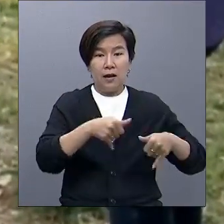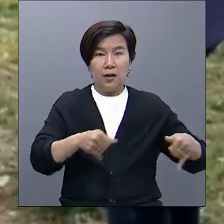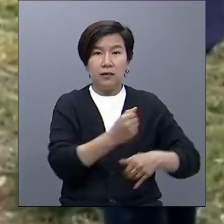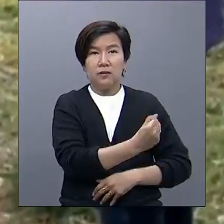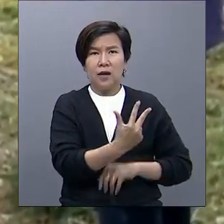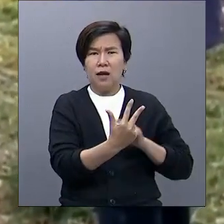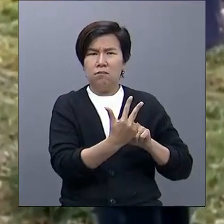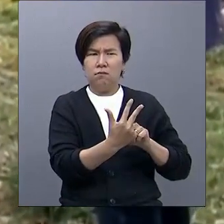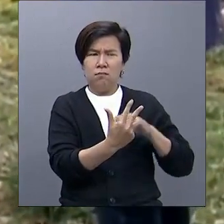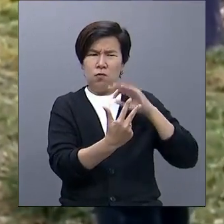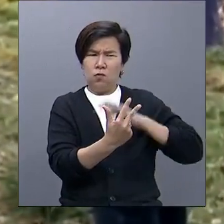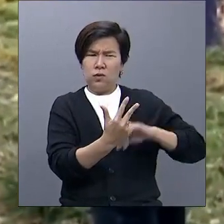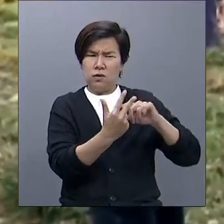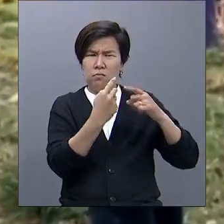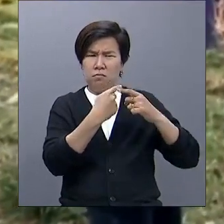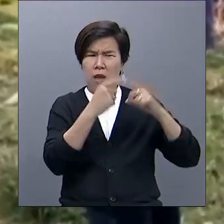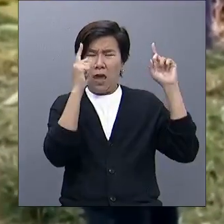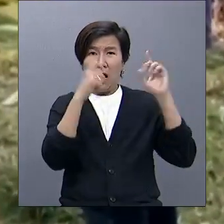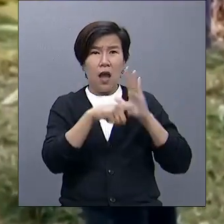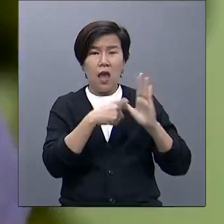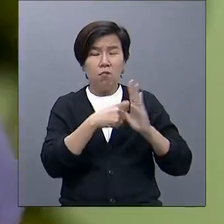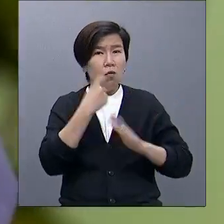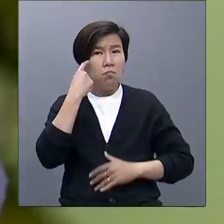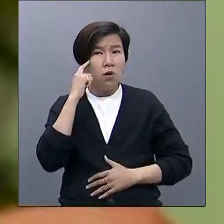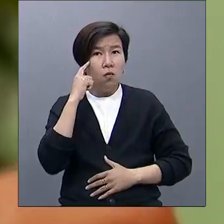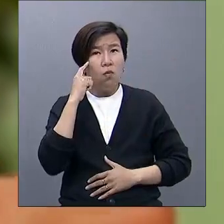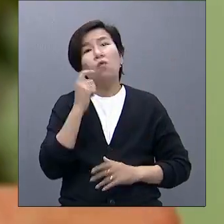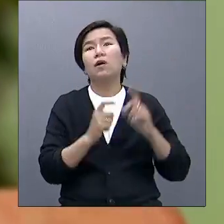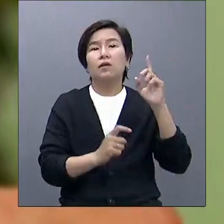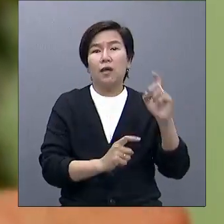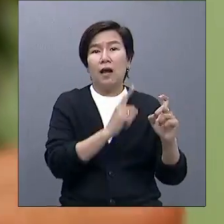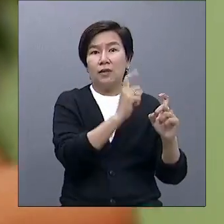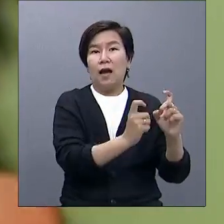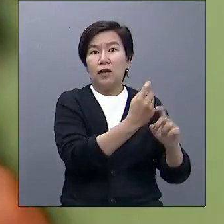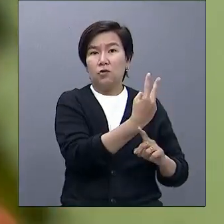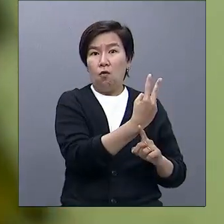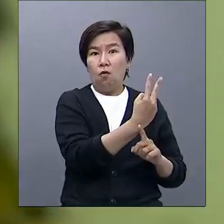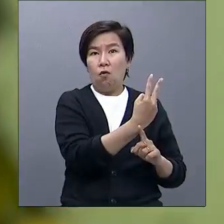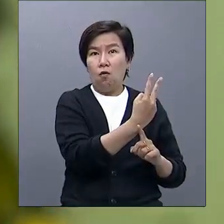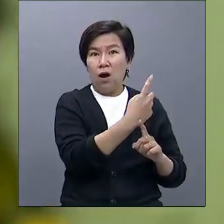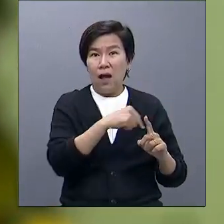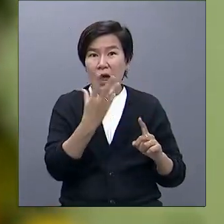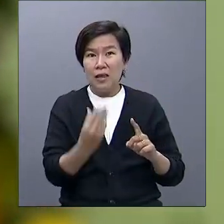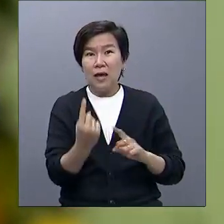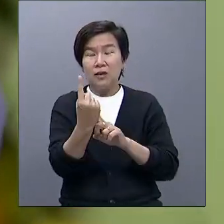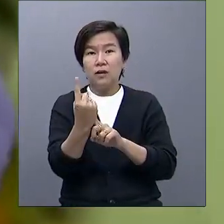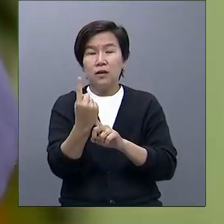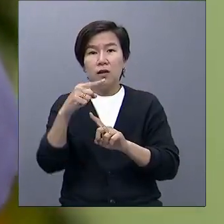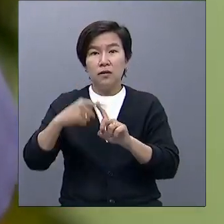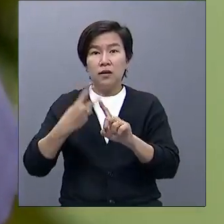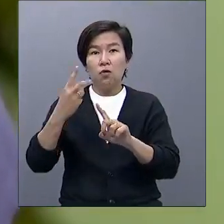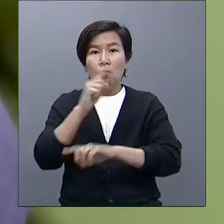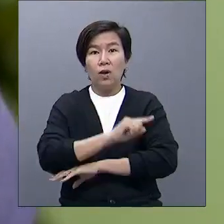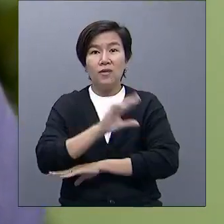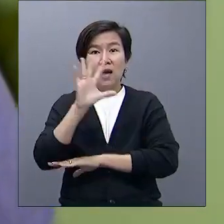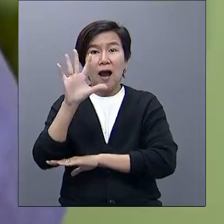มอาการผิปกติไม่ทราสาเหตุค่ะแล้วตายไปในวันเดียวกัน 2 ตัวเลยจากนั้นวที่ 5 กรุภายทผ่านมา